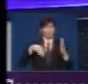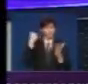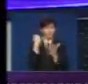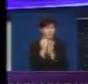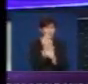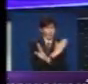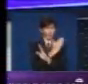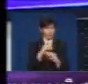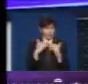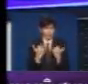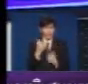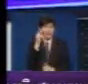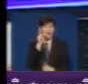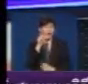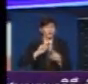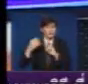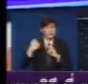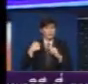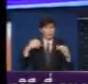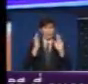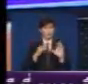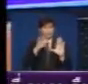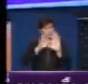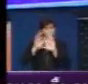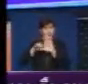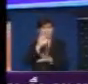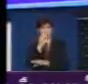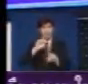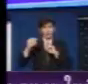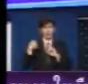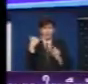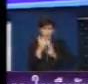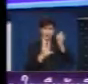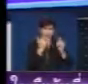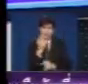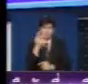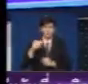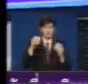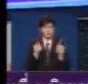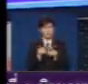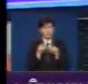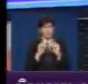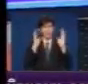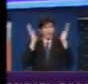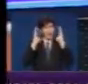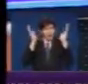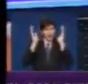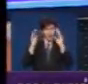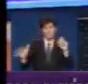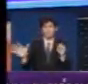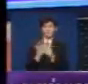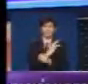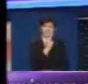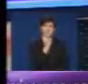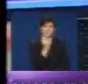วันนี้ทีมข่าวการเมืองของเราก็มีบรรยากาศบรรดาผู้สมัครก็วันนี้ก็ได้มีการลงพื้นที่ค่ะประชาสัมพันธ์นโยบายของพรรคกันอย่างเต็มที่มาฝ